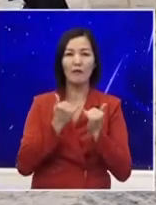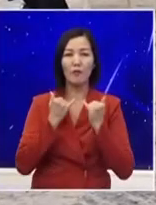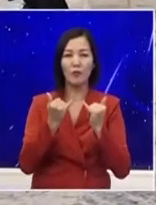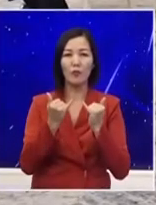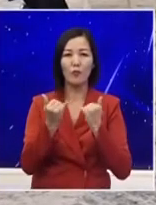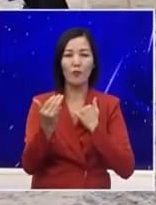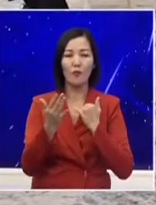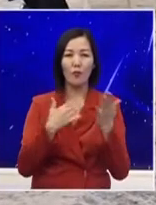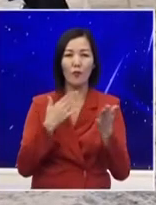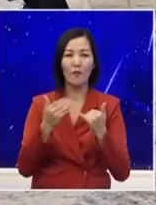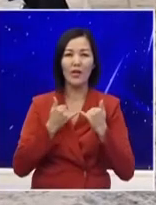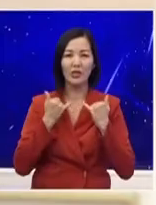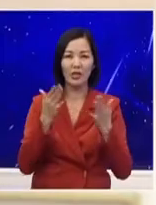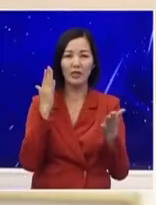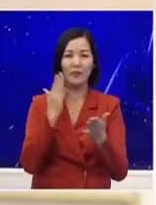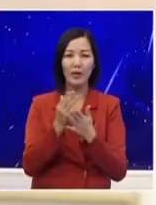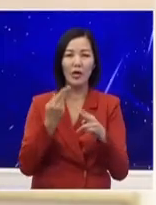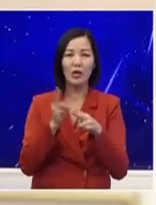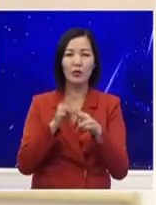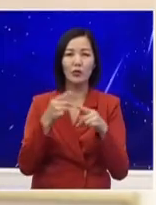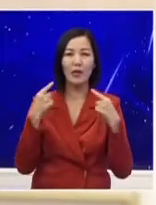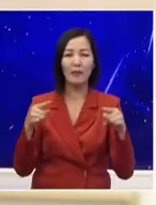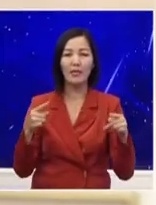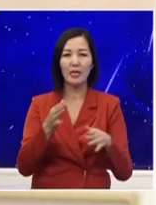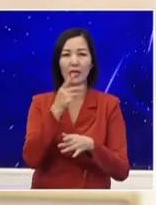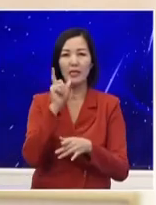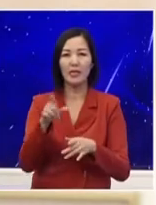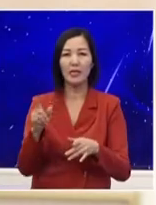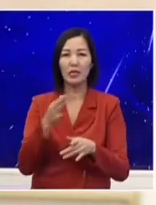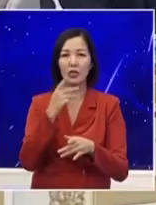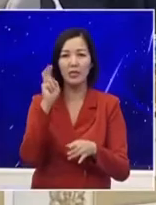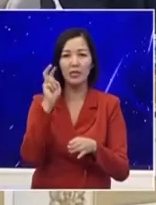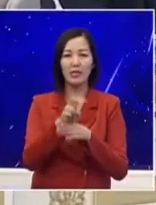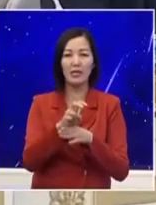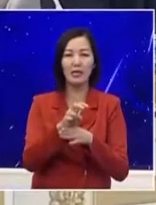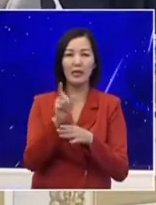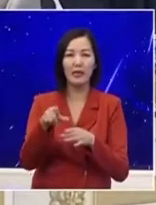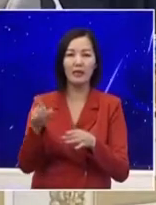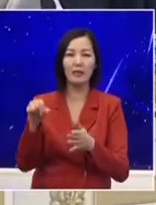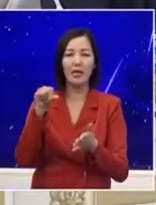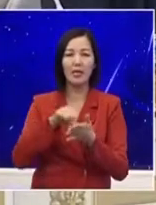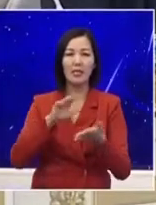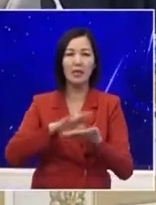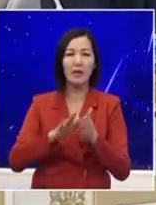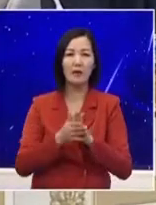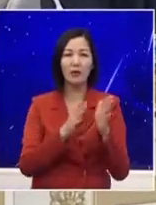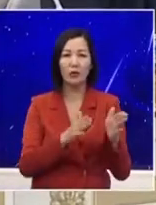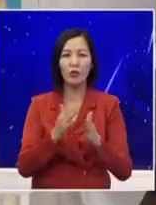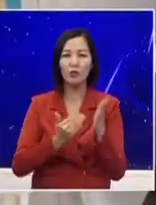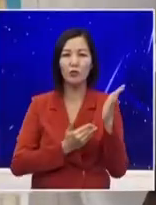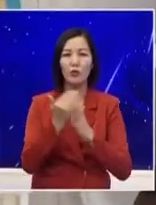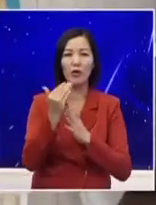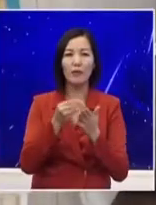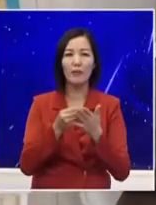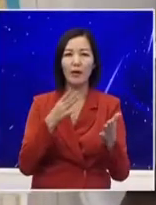орынбасары. Сондай-ақ жиында сөз алған өзге де діни бірлестік өкілдері мен шетелден келген миссионерлер де діни ахуал мен тұрақтылыққа жоғары баға